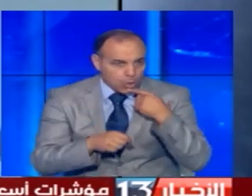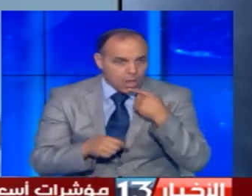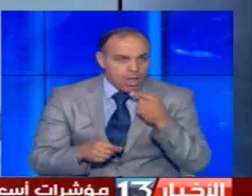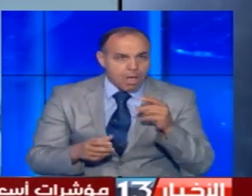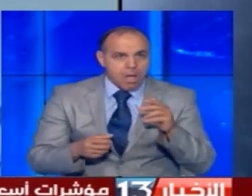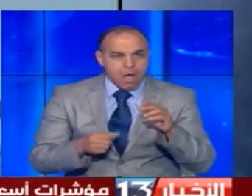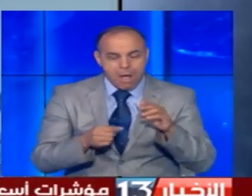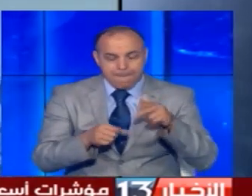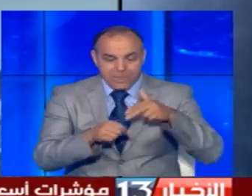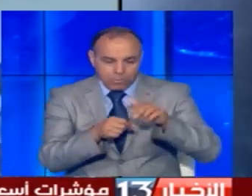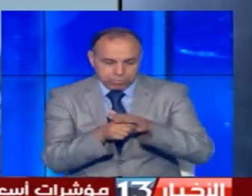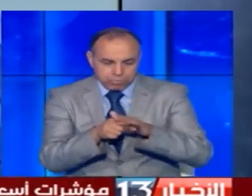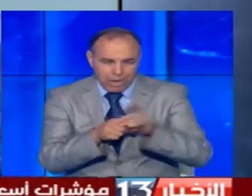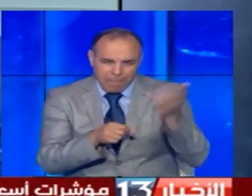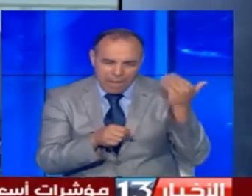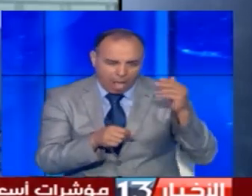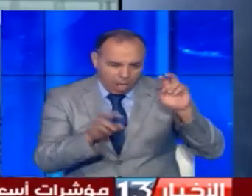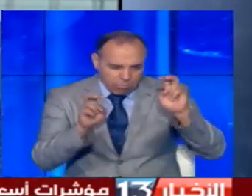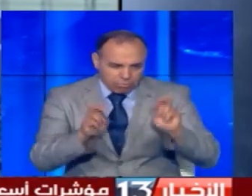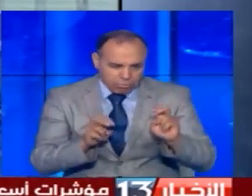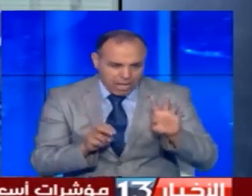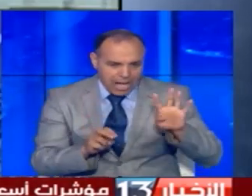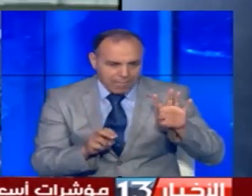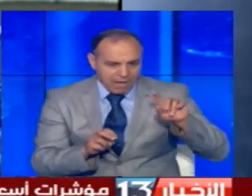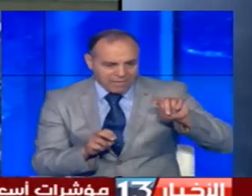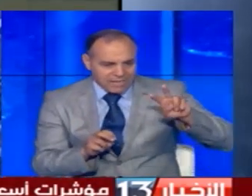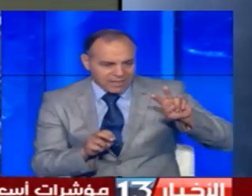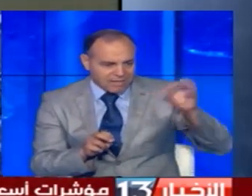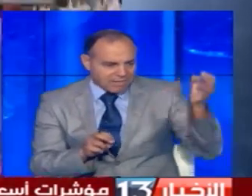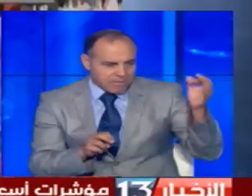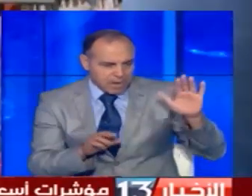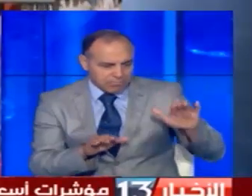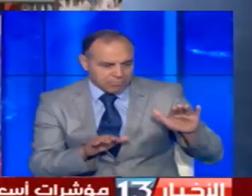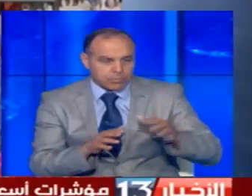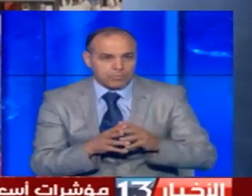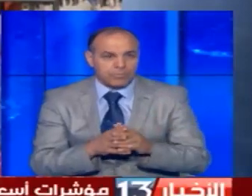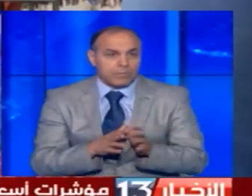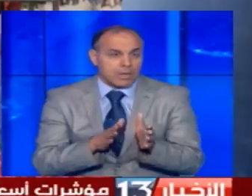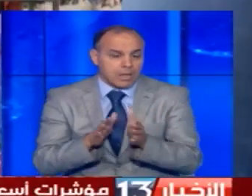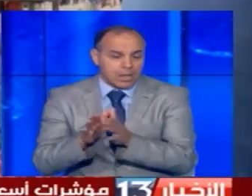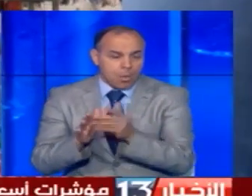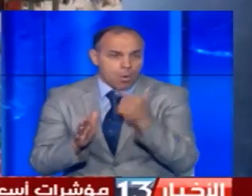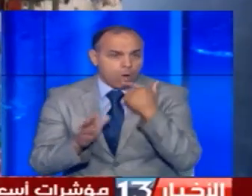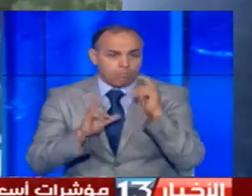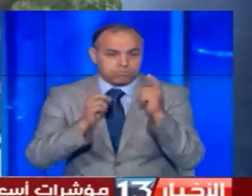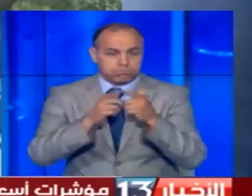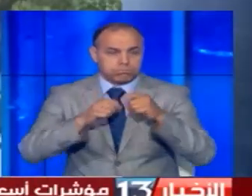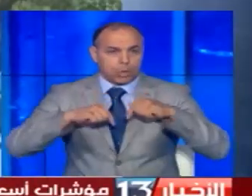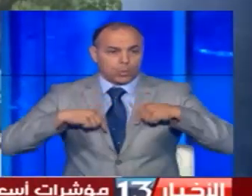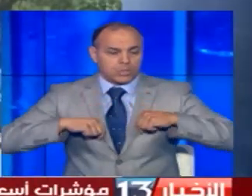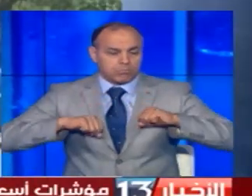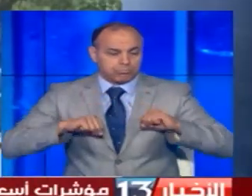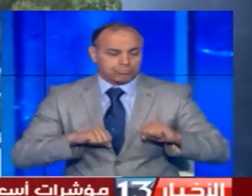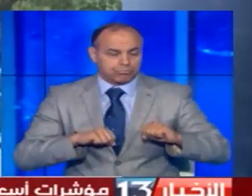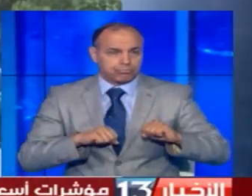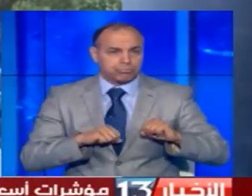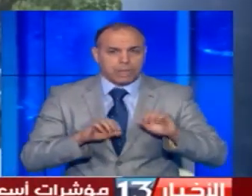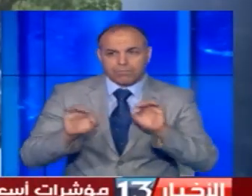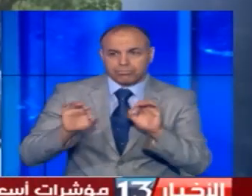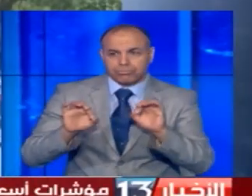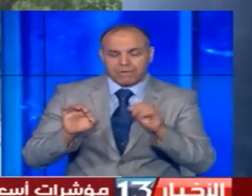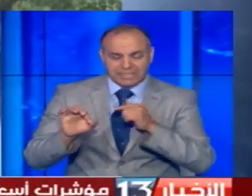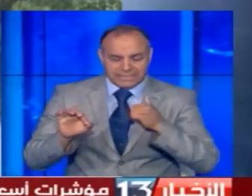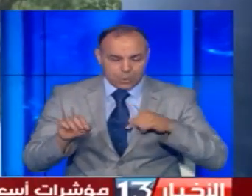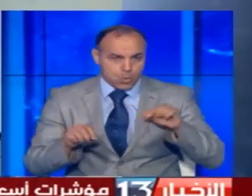وقد تراجع امس باربع فاصل اثنين بالمائه وقالت الهيئه الحكوميه المعنيه بالتخطيط في الصين